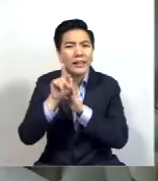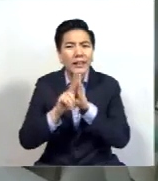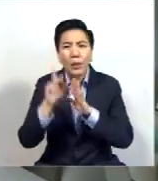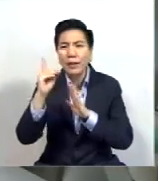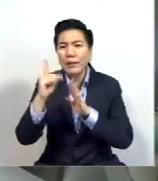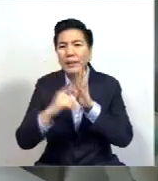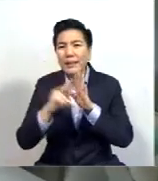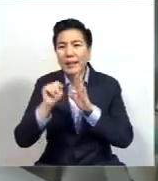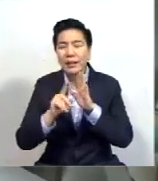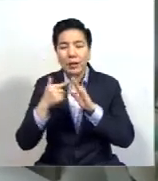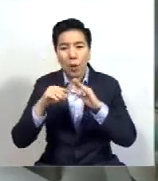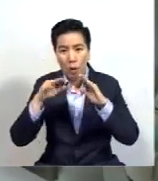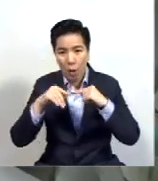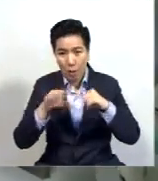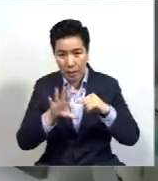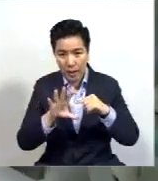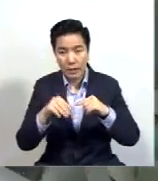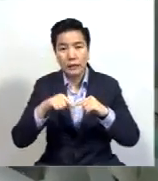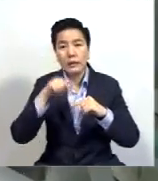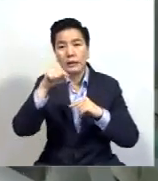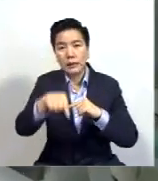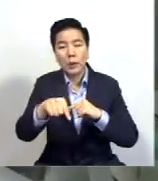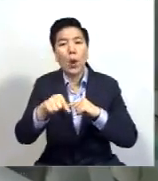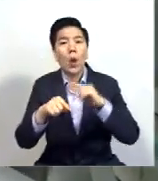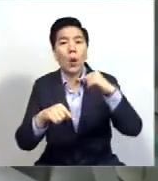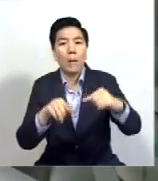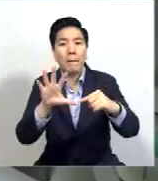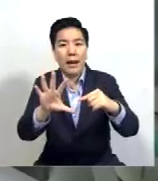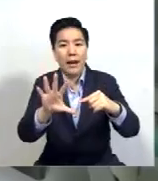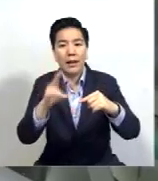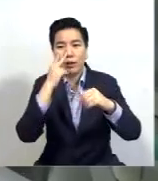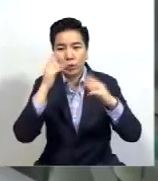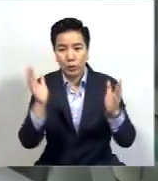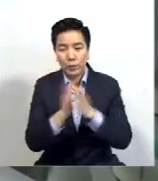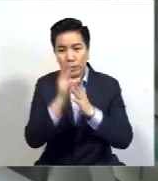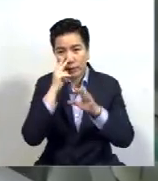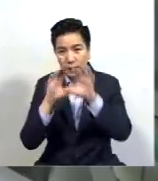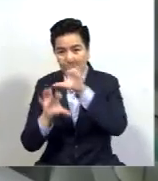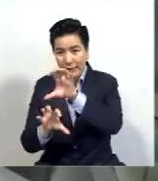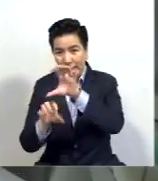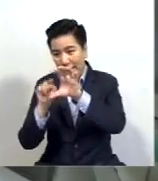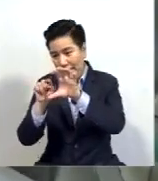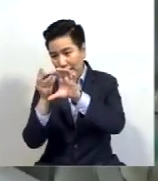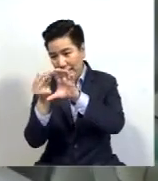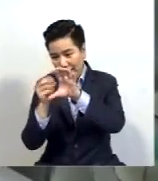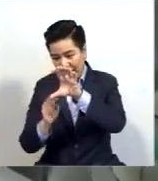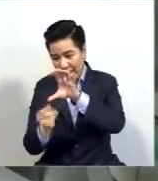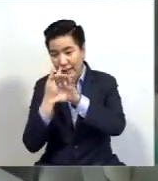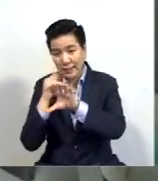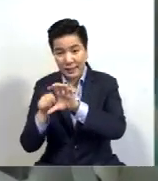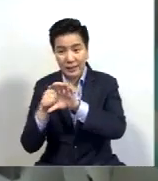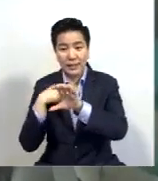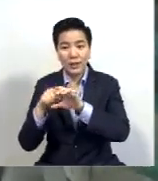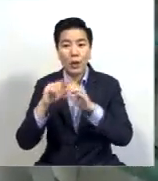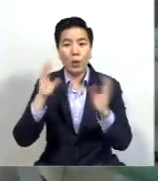ตี้รูมเข้าไปห้องผู้ป่วยก็ตรงนั้นก็จะลบเพิ่มขึ้นอีกอย่างน้อยลบ5มิลลิเมตรประหลอดซึ่งเห็นได้จากตัววัดนี้ข้างในจ